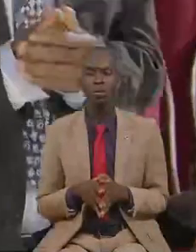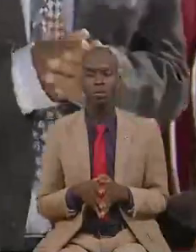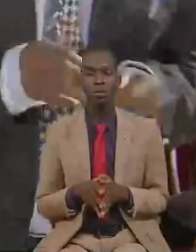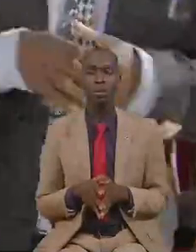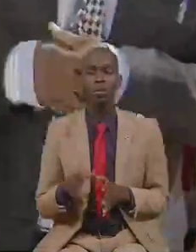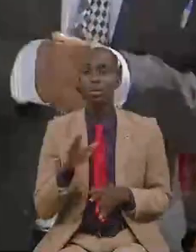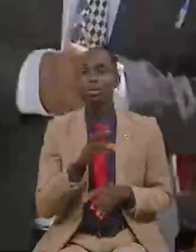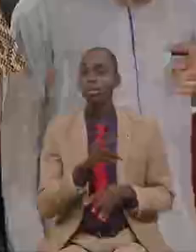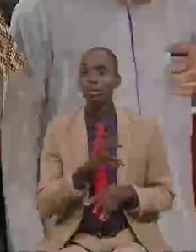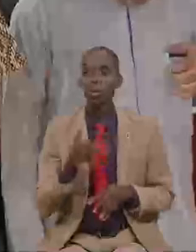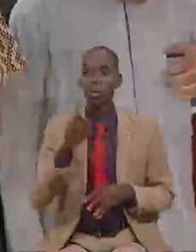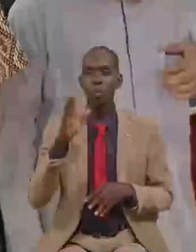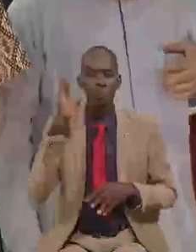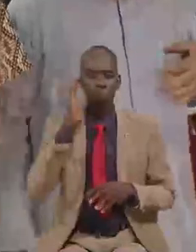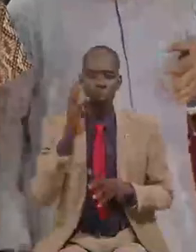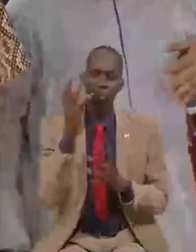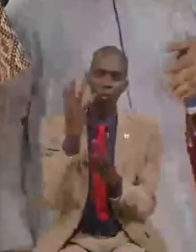Personne ne va t'emprisonner